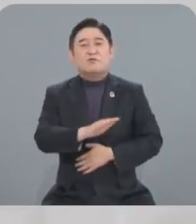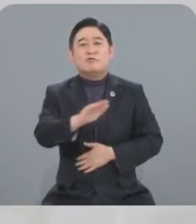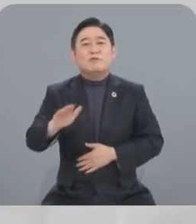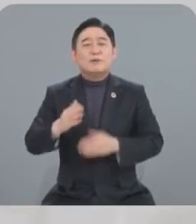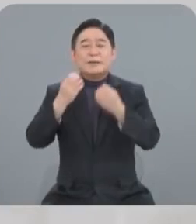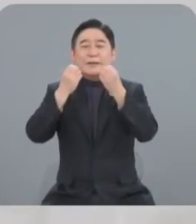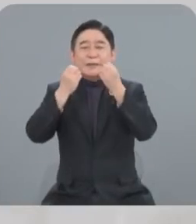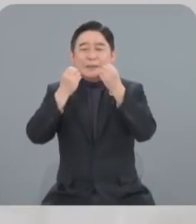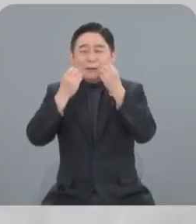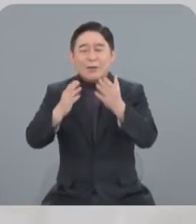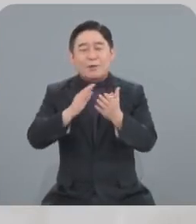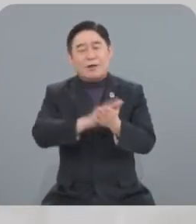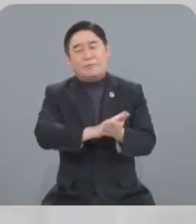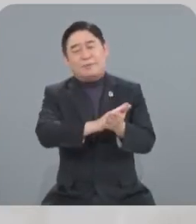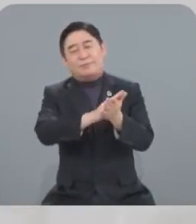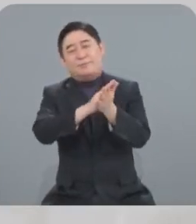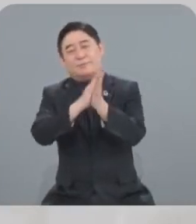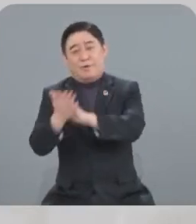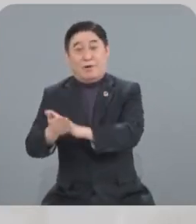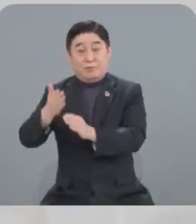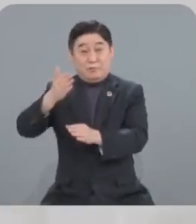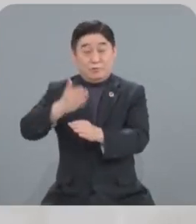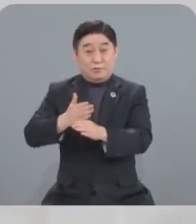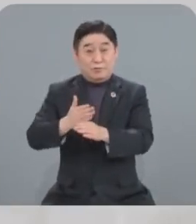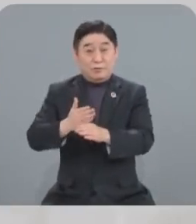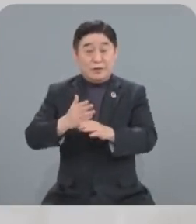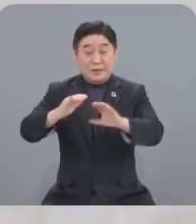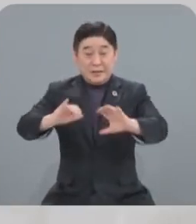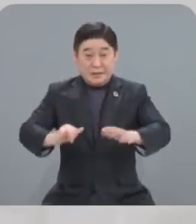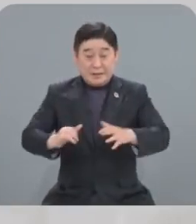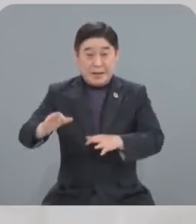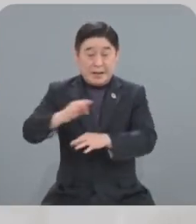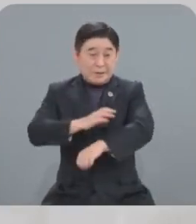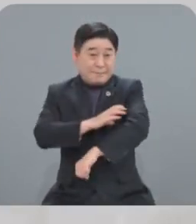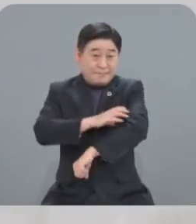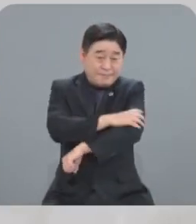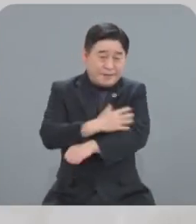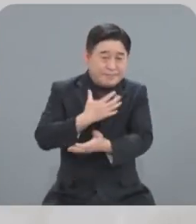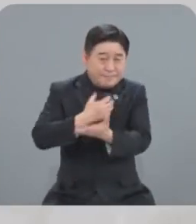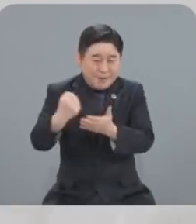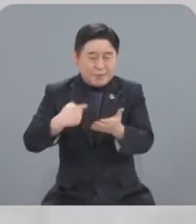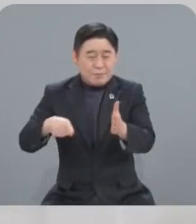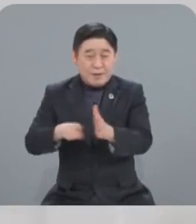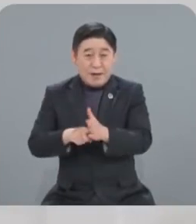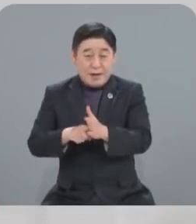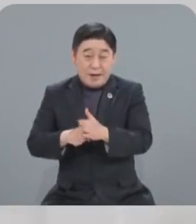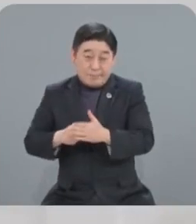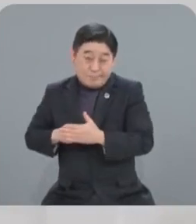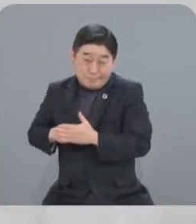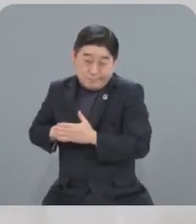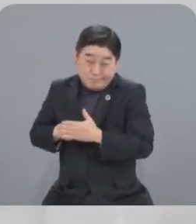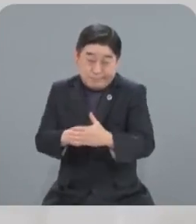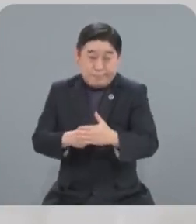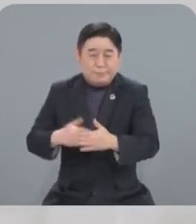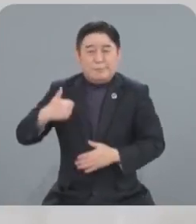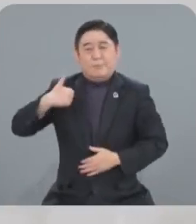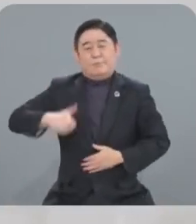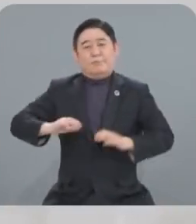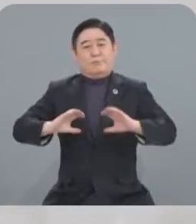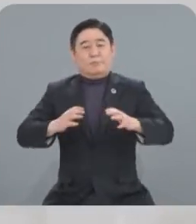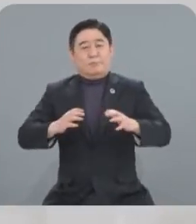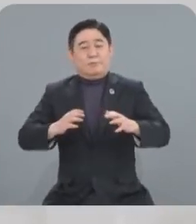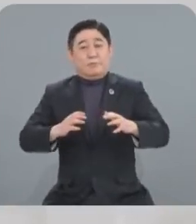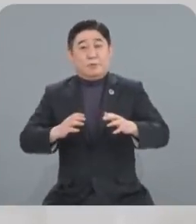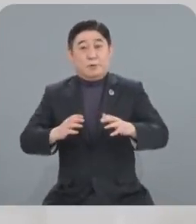새로운 국면을 맞이하고 있습니다 세계 경제 패권을 차지하기 위해 무섭게 내가 지는 중국 그런